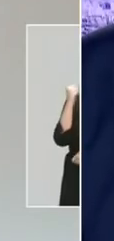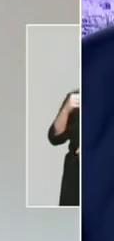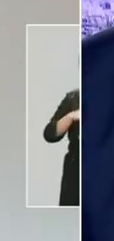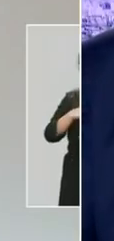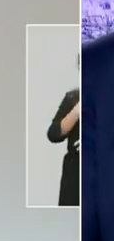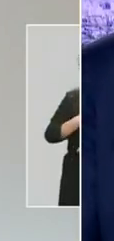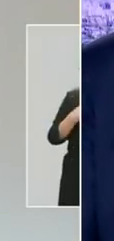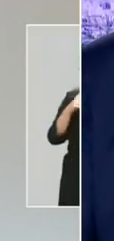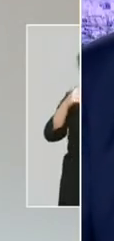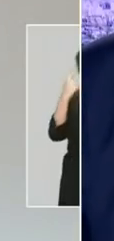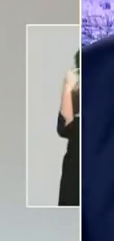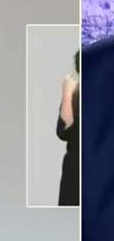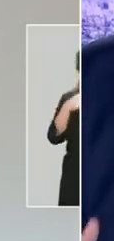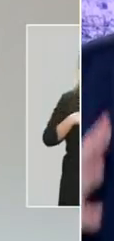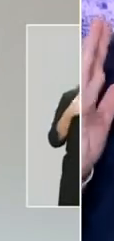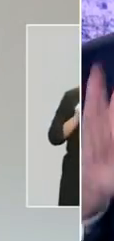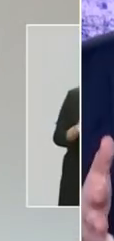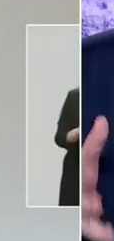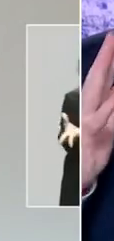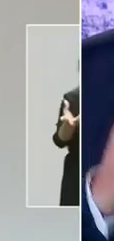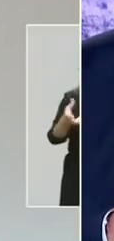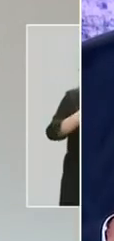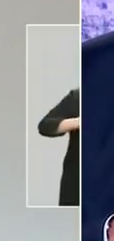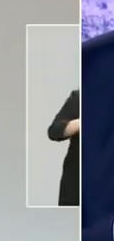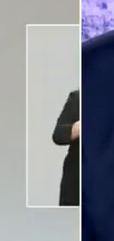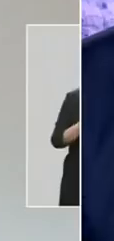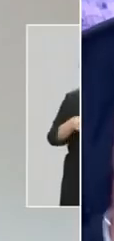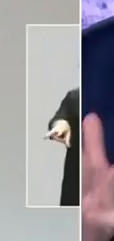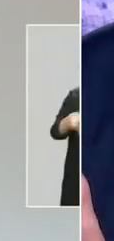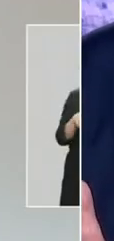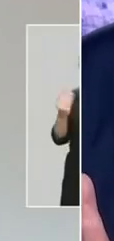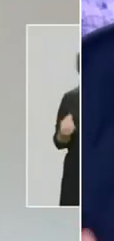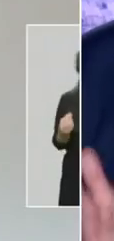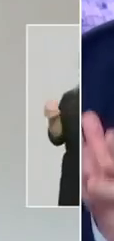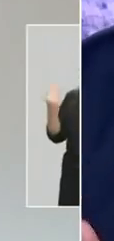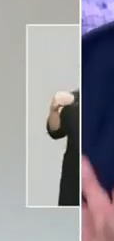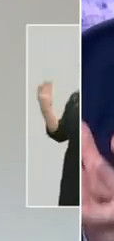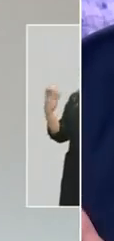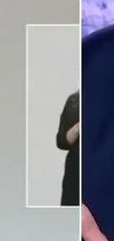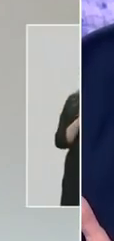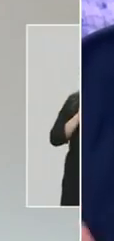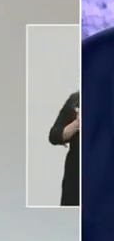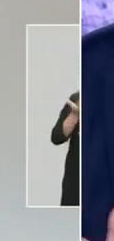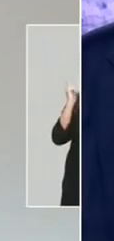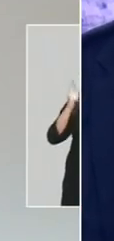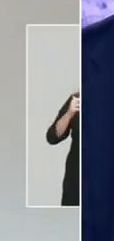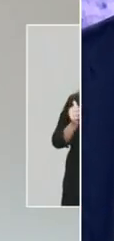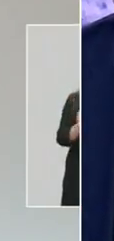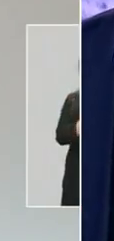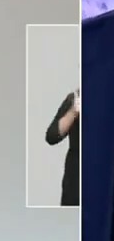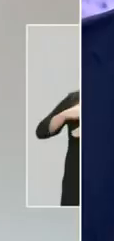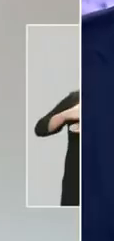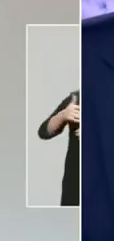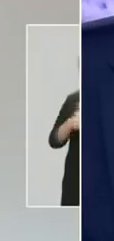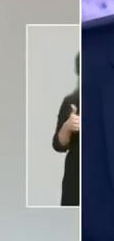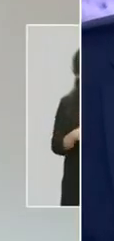peut regretter dans cette stratégie, c'est que oui, c'est cohérent, c'est la vaccination, mais ce n'est que la vaccination qui est encore une fois présentée comme étant la solution à tout,